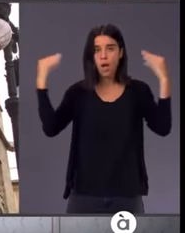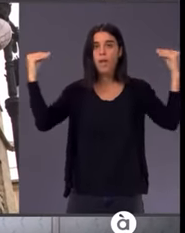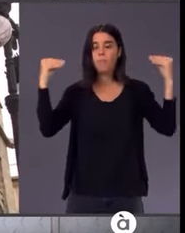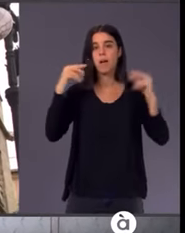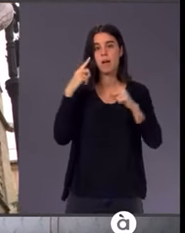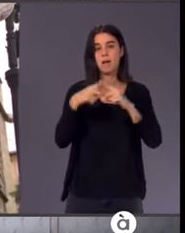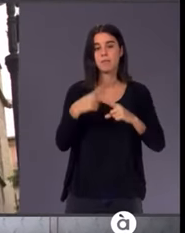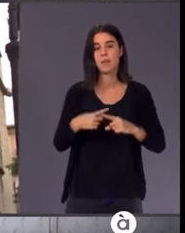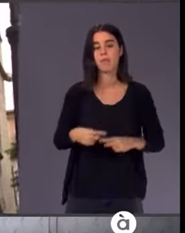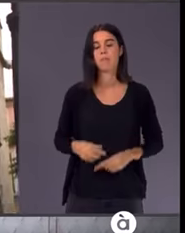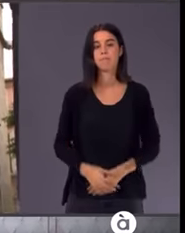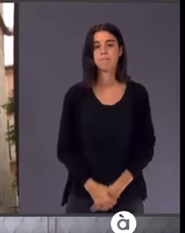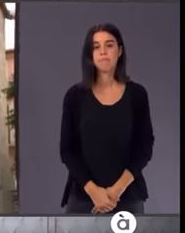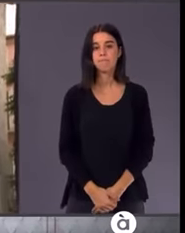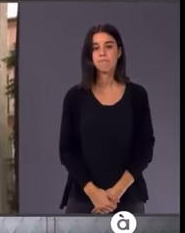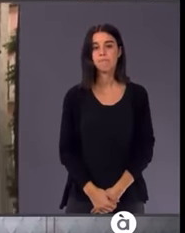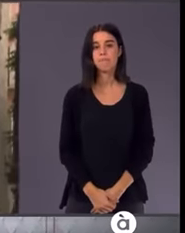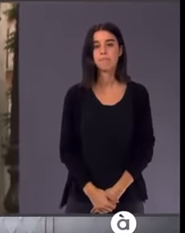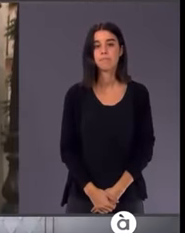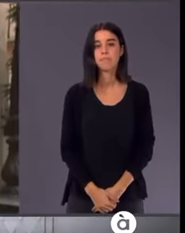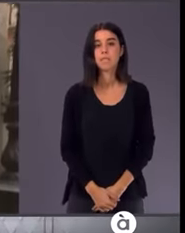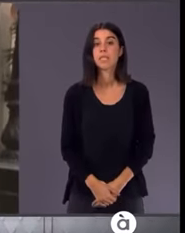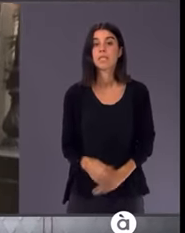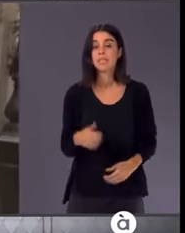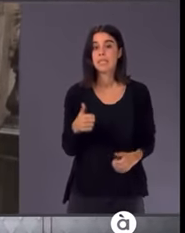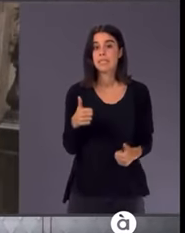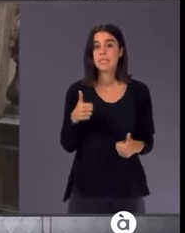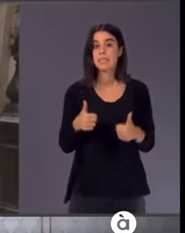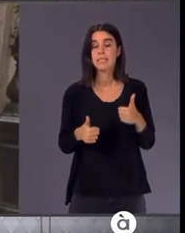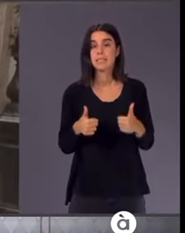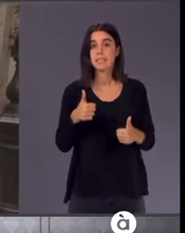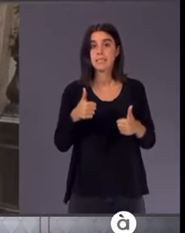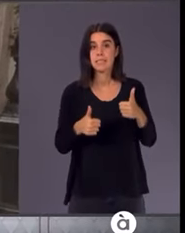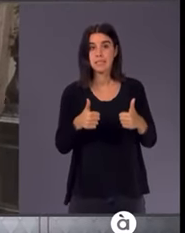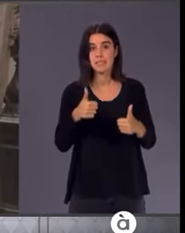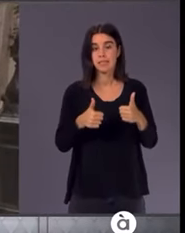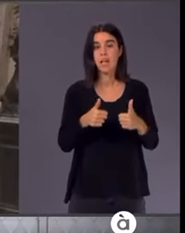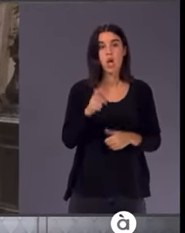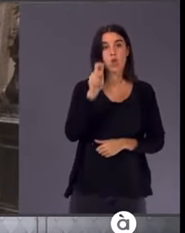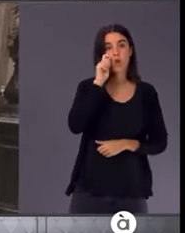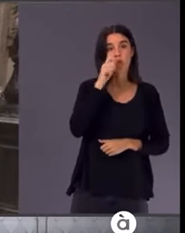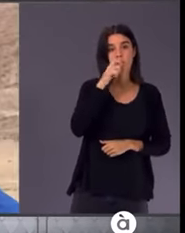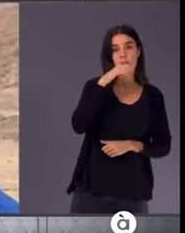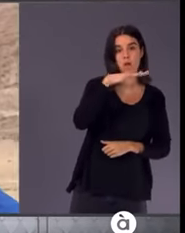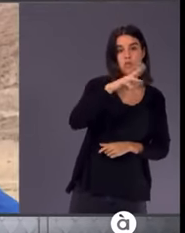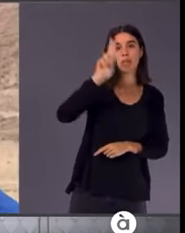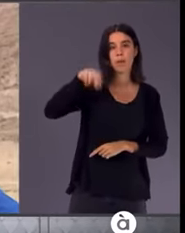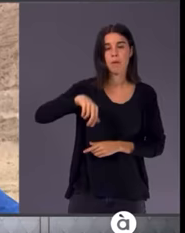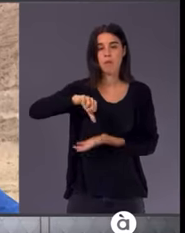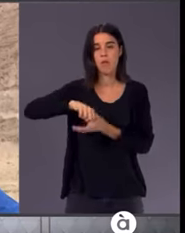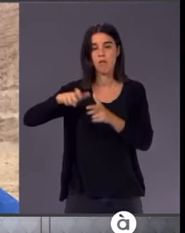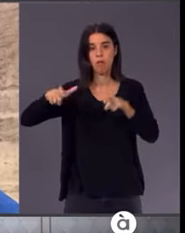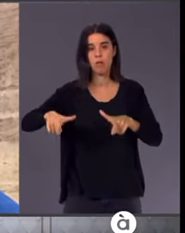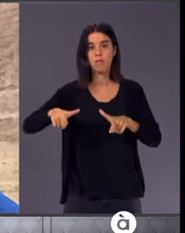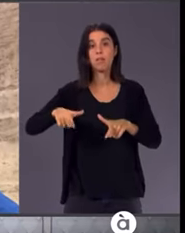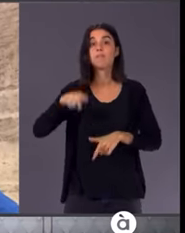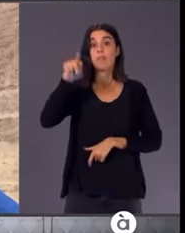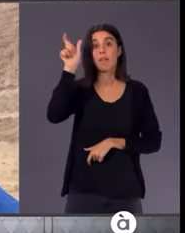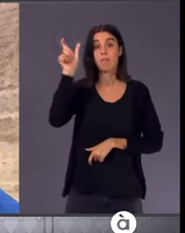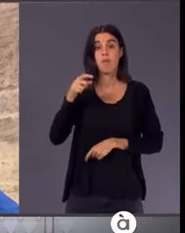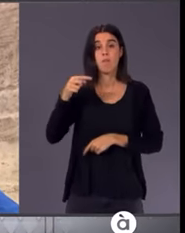No només es reprèn el pols del turisme a la costa. Ronald és d'Holanda i ha vingut a València amb tota la família. And Valencia was long time on our